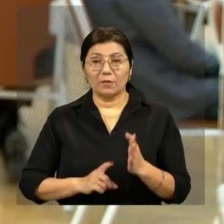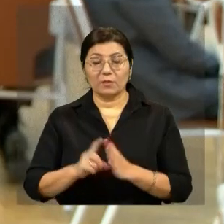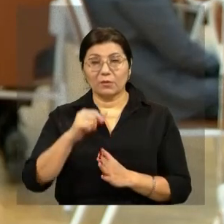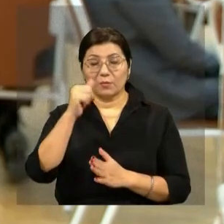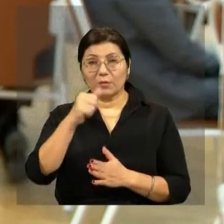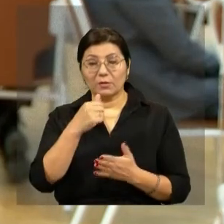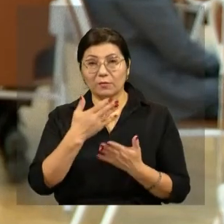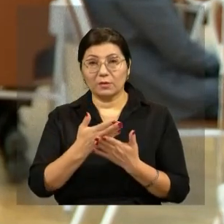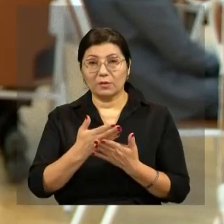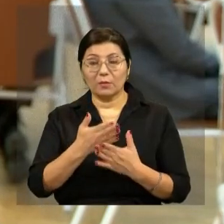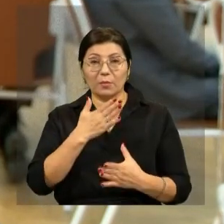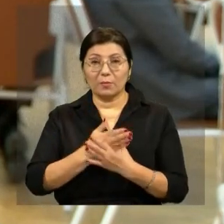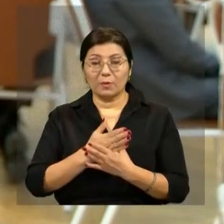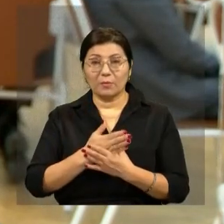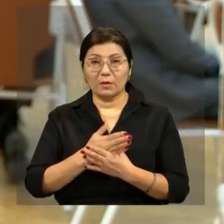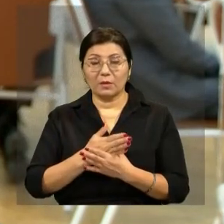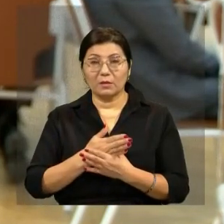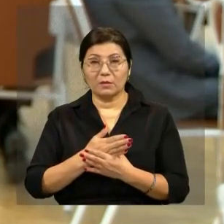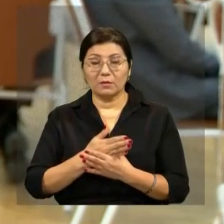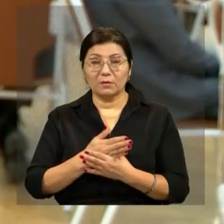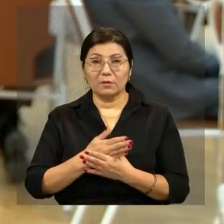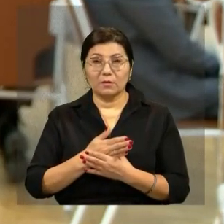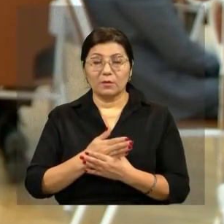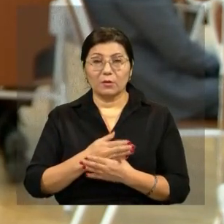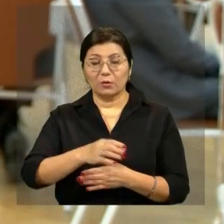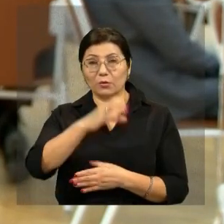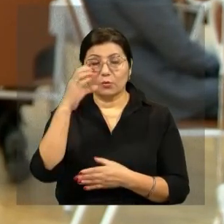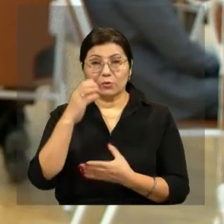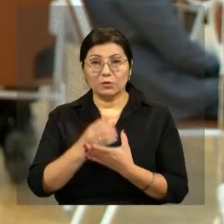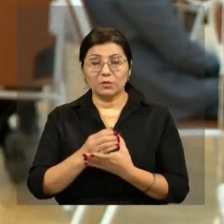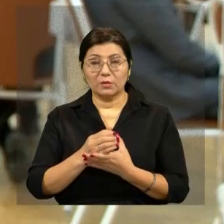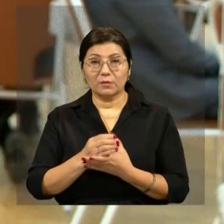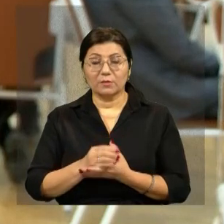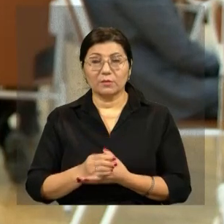мы помогали гуманитарной помощи Турции, братской стране.